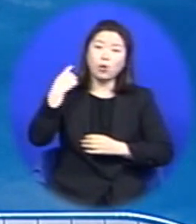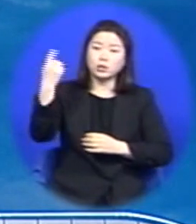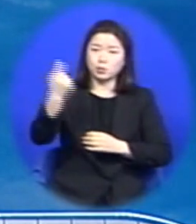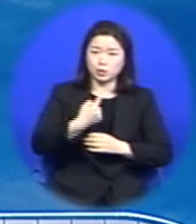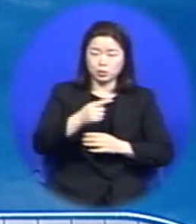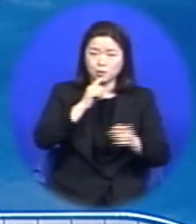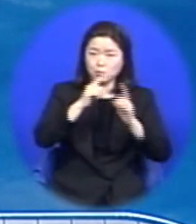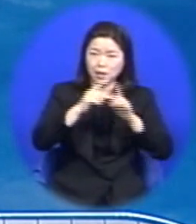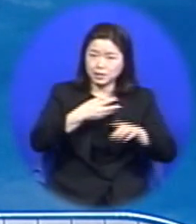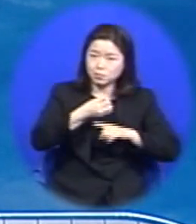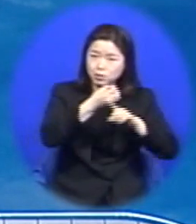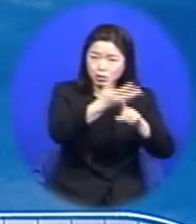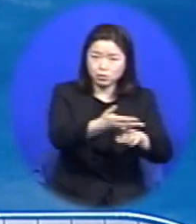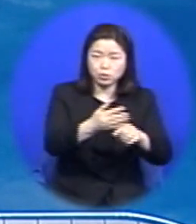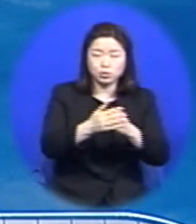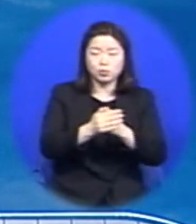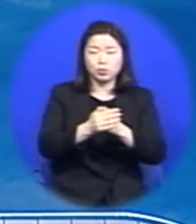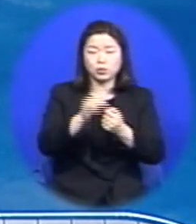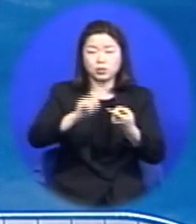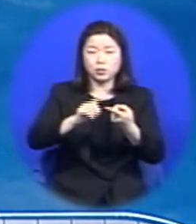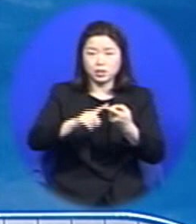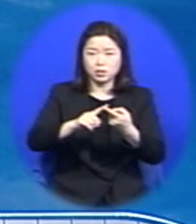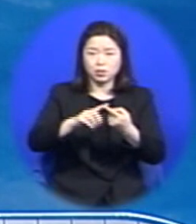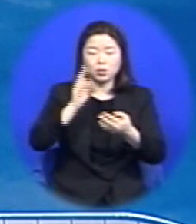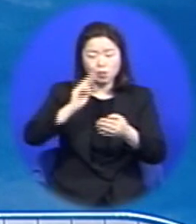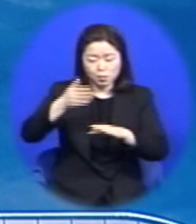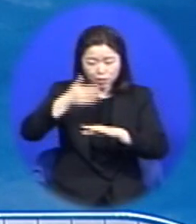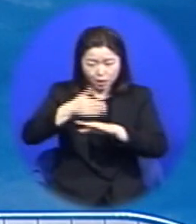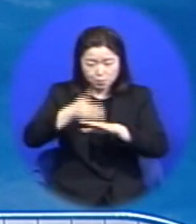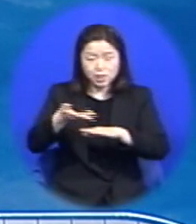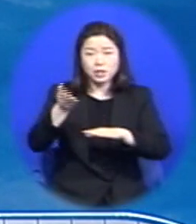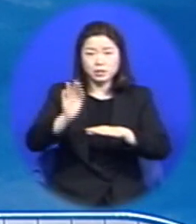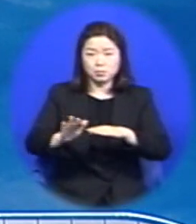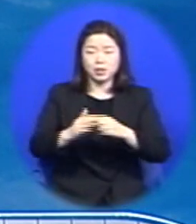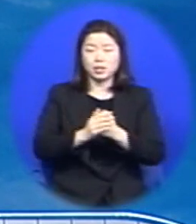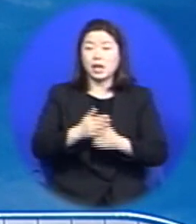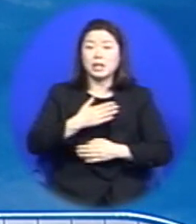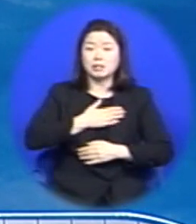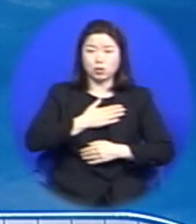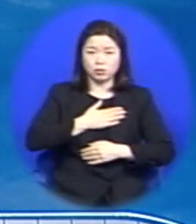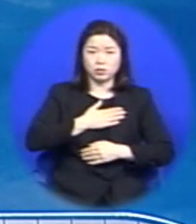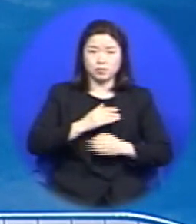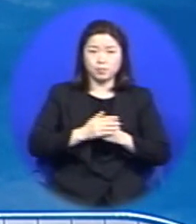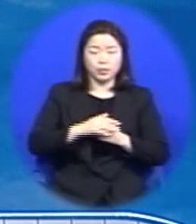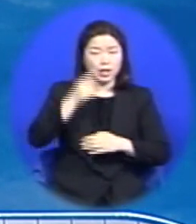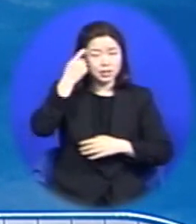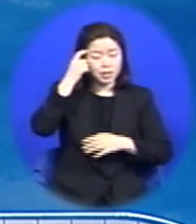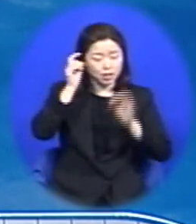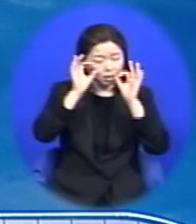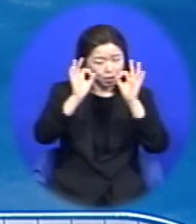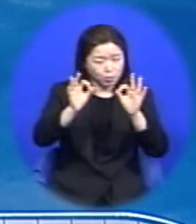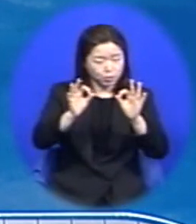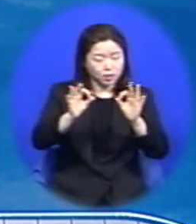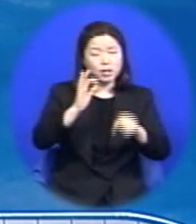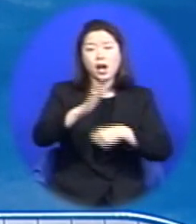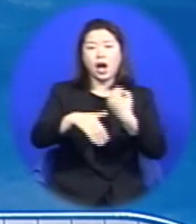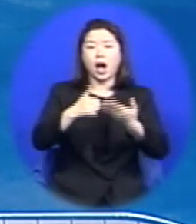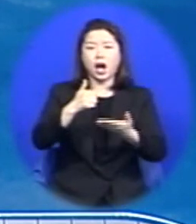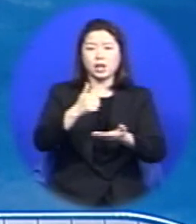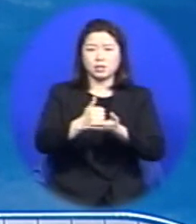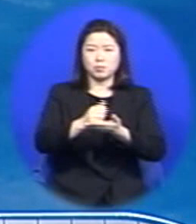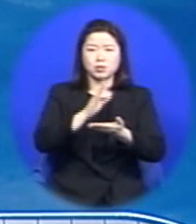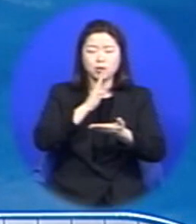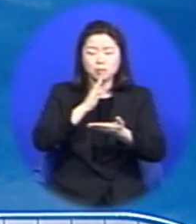말씀 전해주시고 한 건 너무 감사한데 저는 생각해 보니까 하나님을 정작